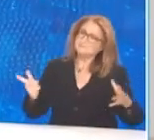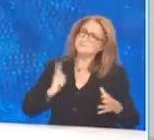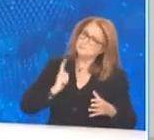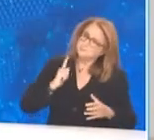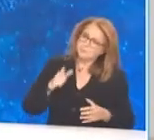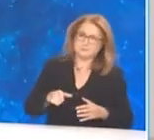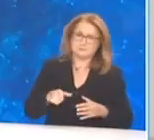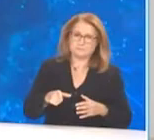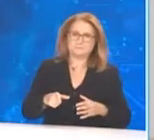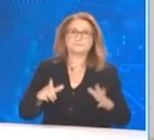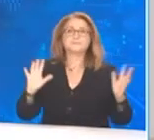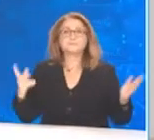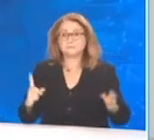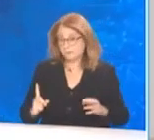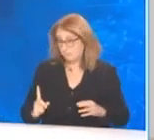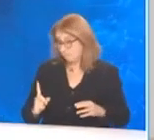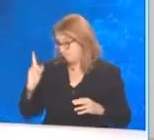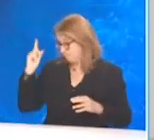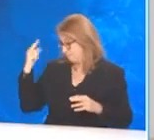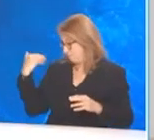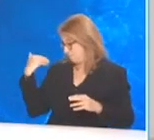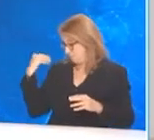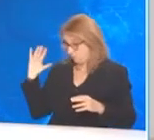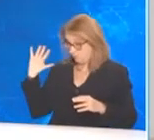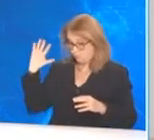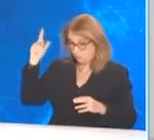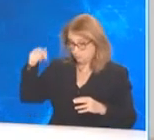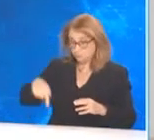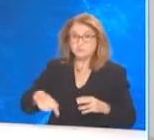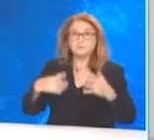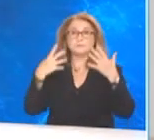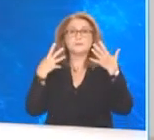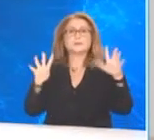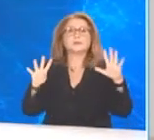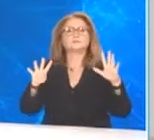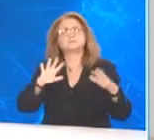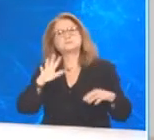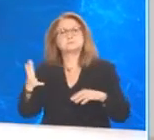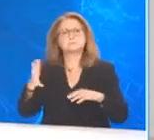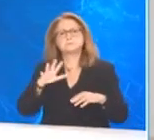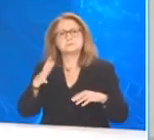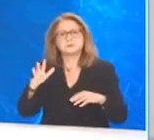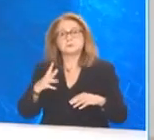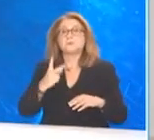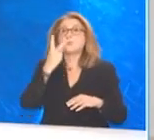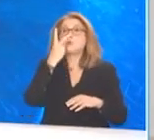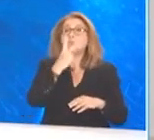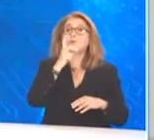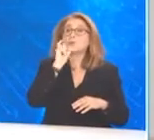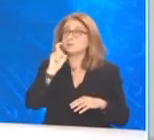πρώτη του μηνός έχουμε 900 τόσα περίπου κρούσματα σε σύνολο